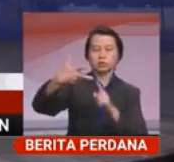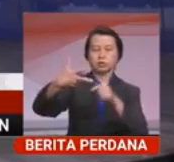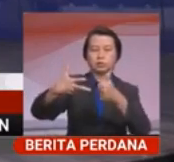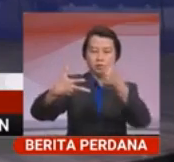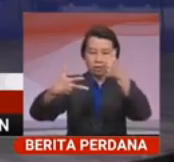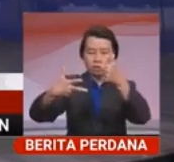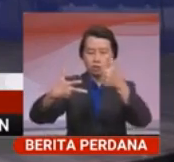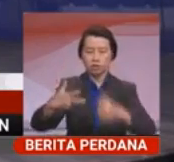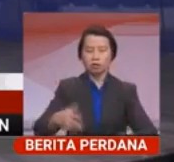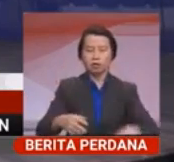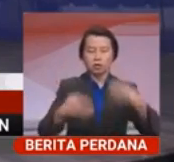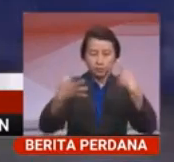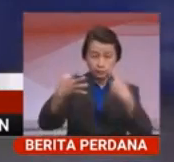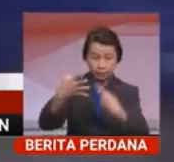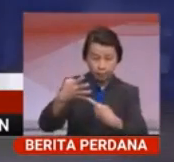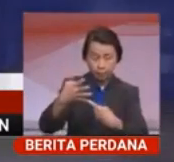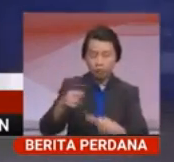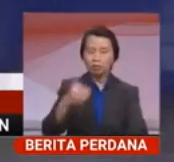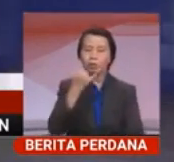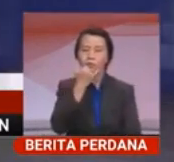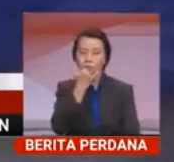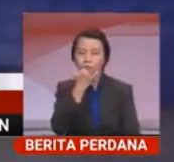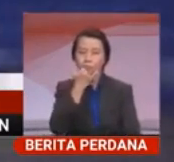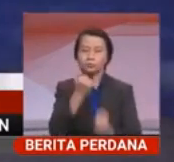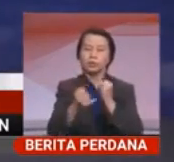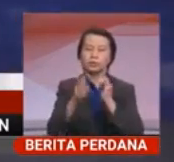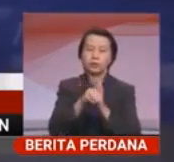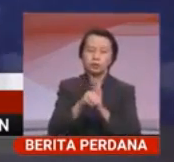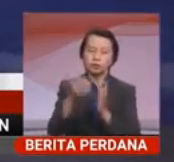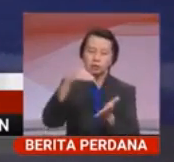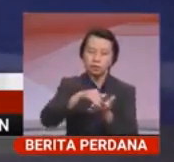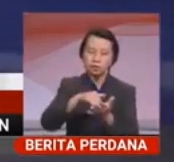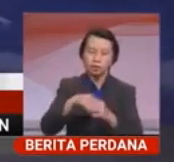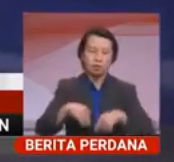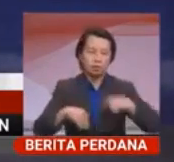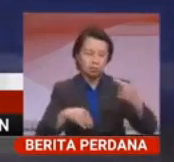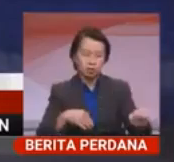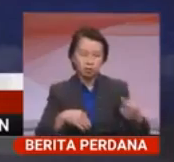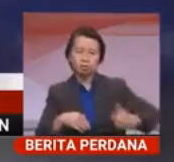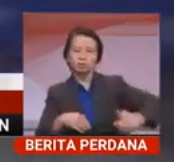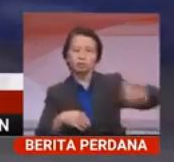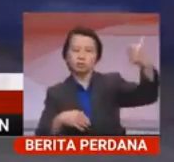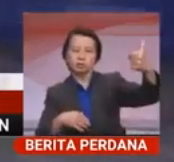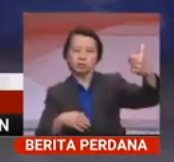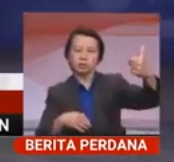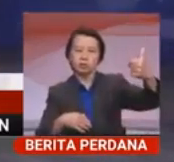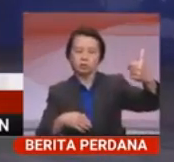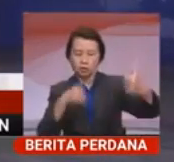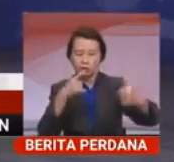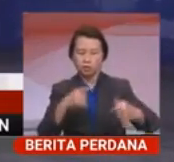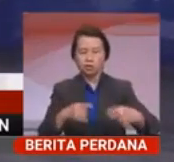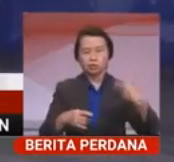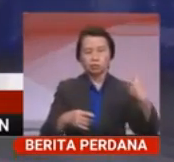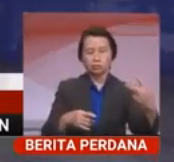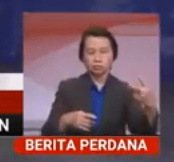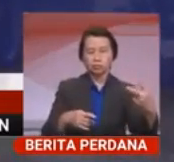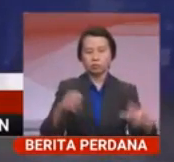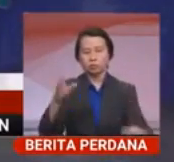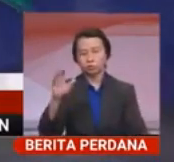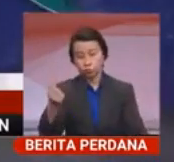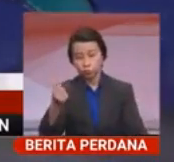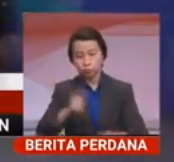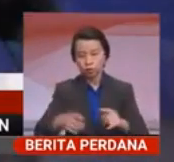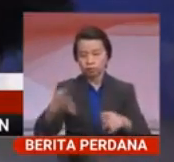ketiga. Set keempat, kesilapan di saat akhir sekali lagi memberi ruang kepada Darren untuk menang 12-10.